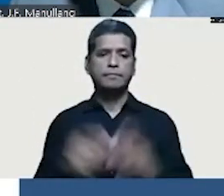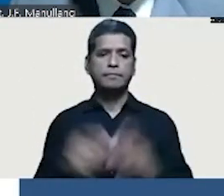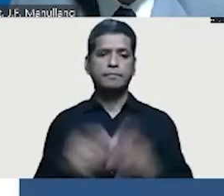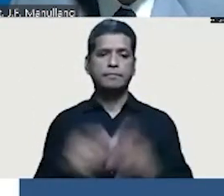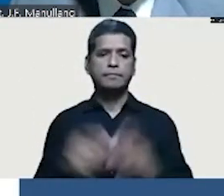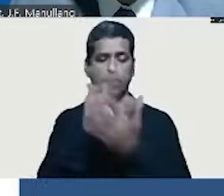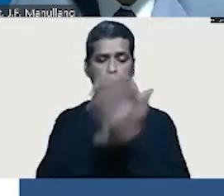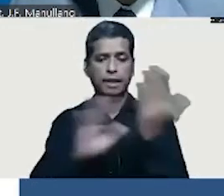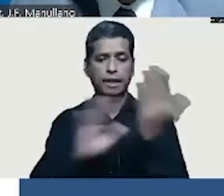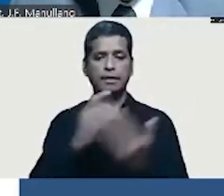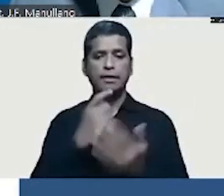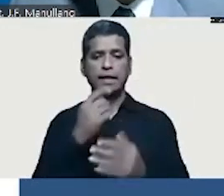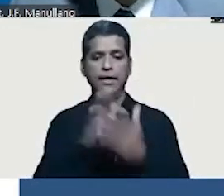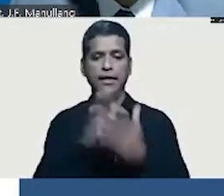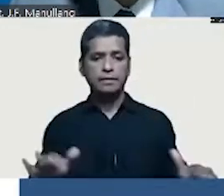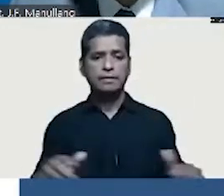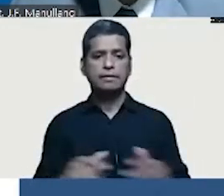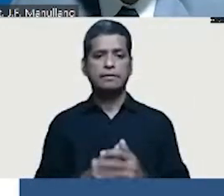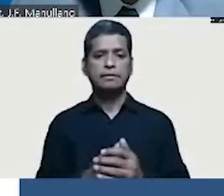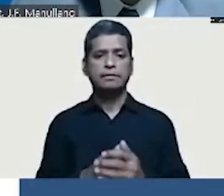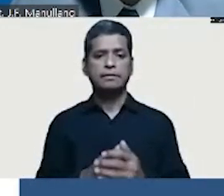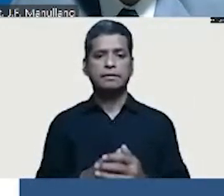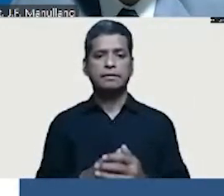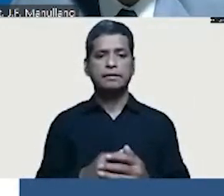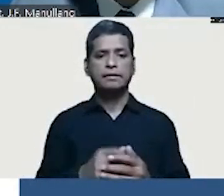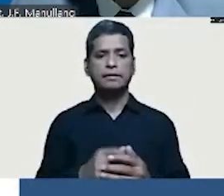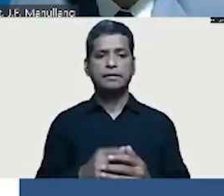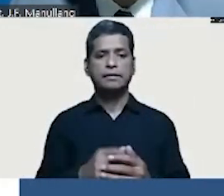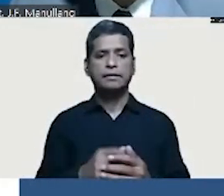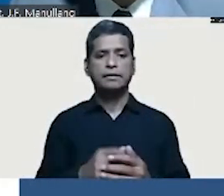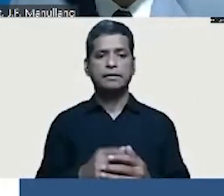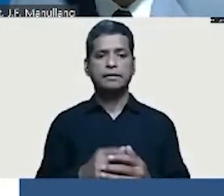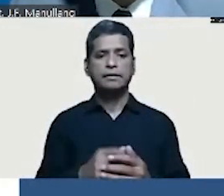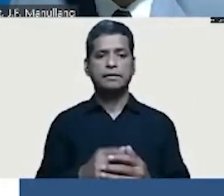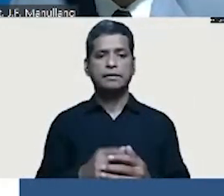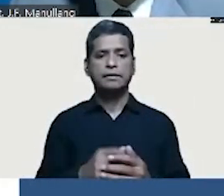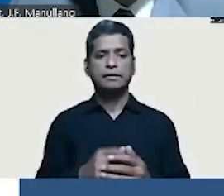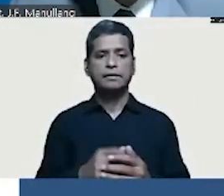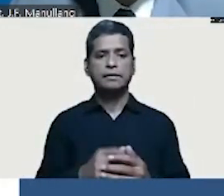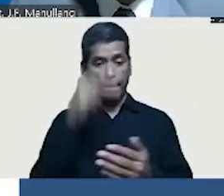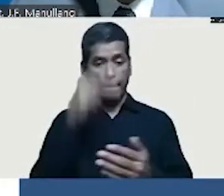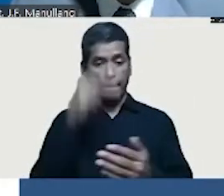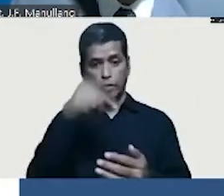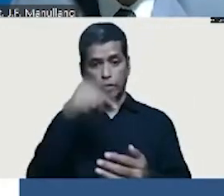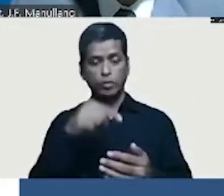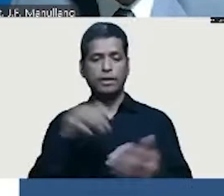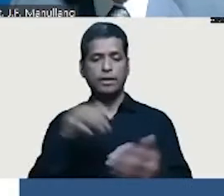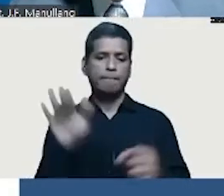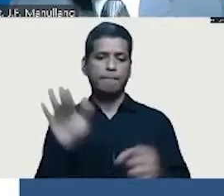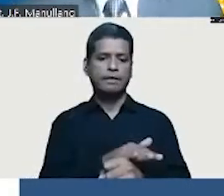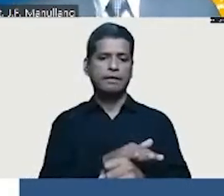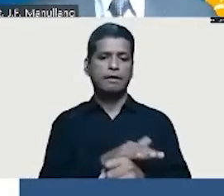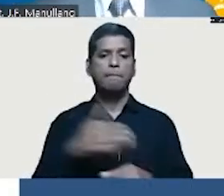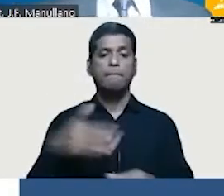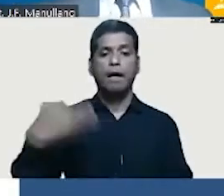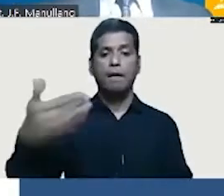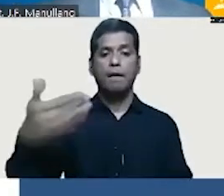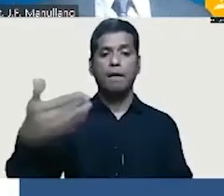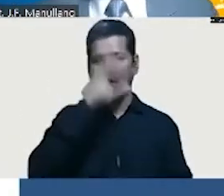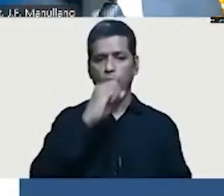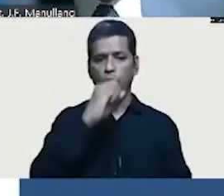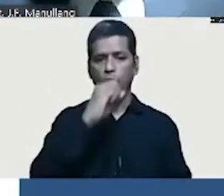jika nubuat itu dengan hp maka barulah ketahuan bahwa nabi itu benar-benar diutus oleh Tuhan jadi memang